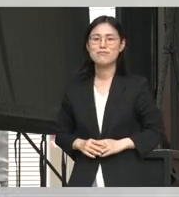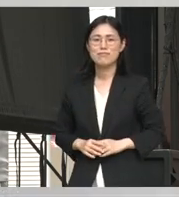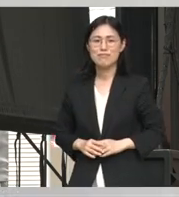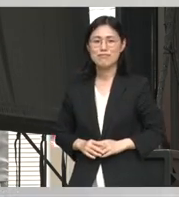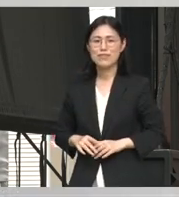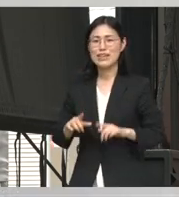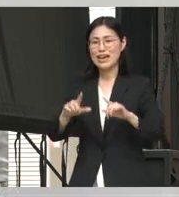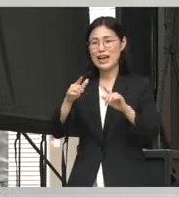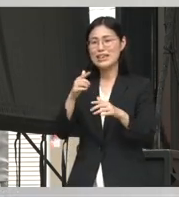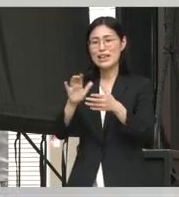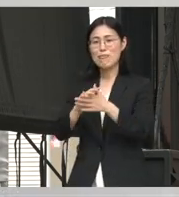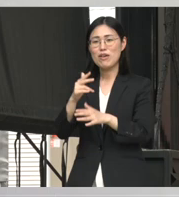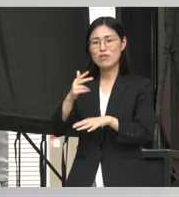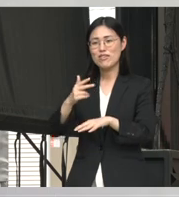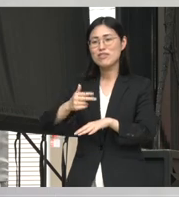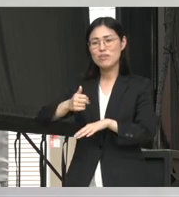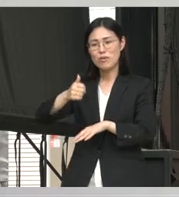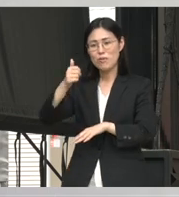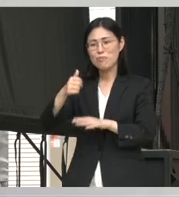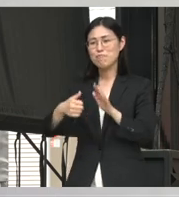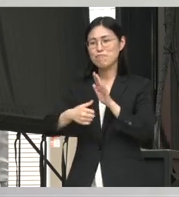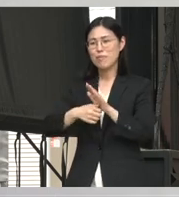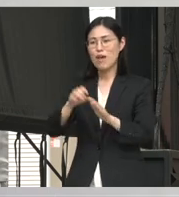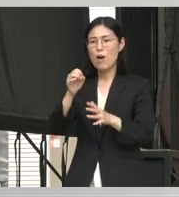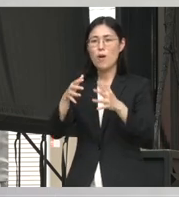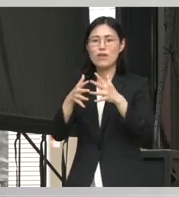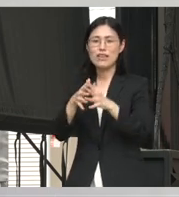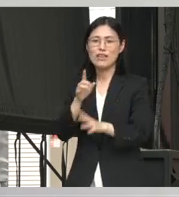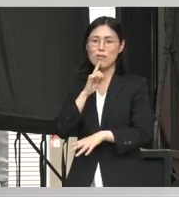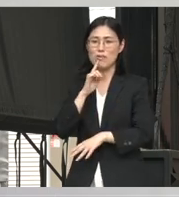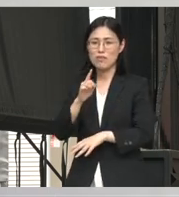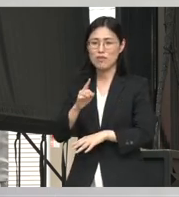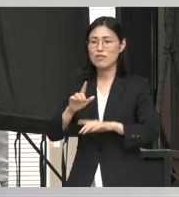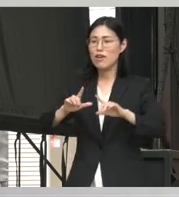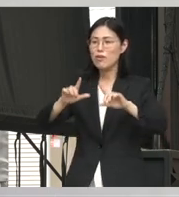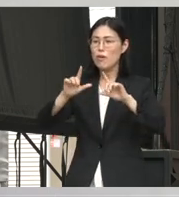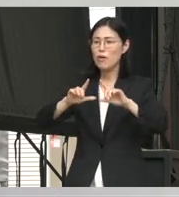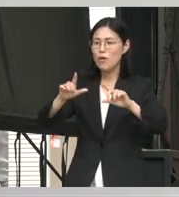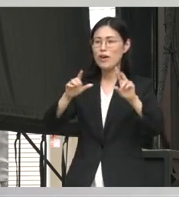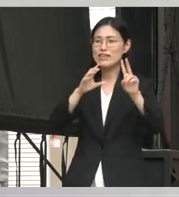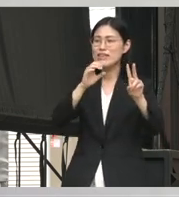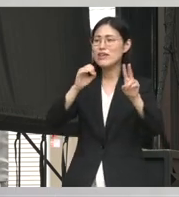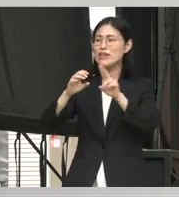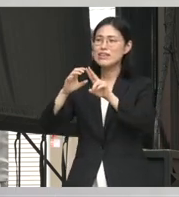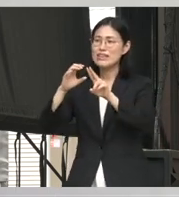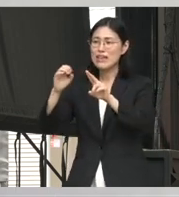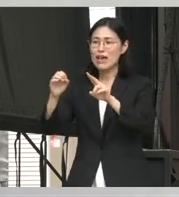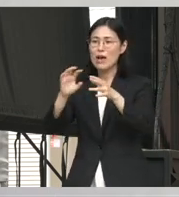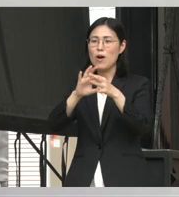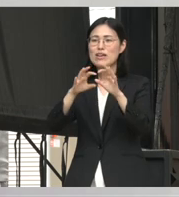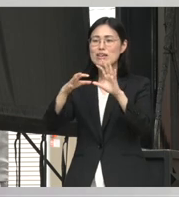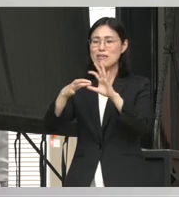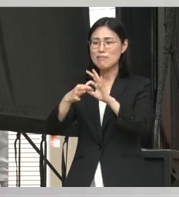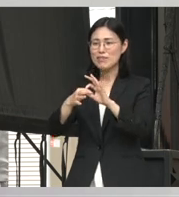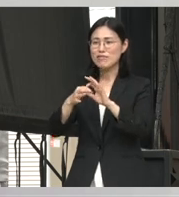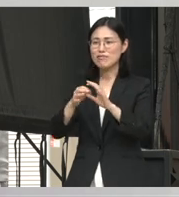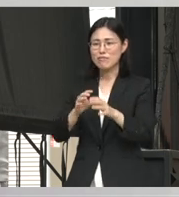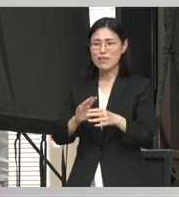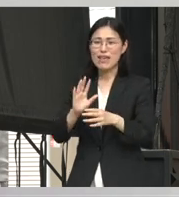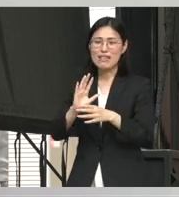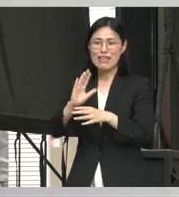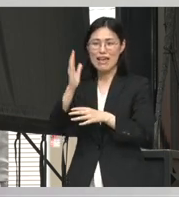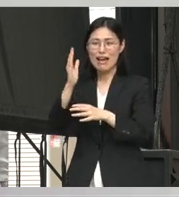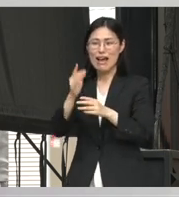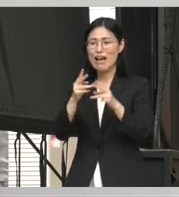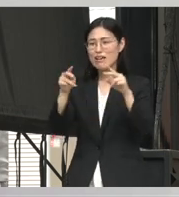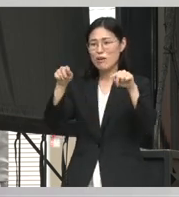東大和市長の尾崎でございます。東京2020オリンピック聖火リレー点火セレモニー開催にあた